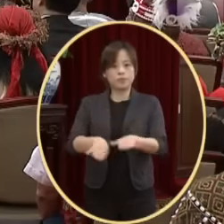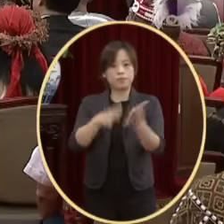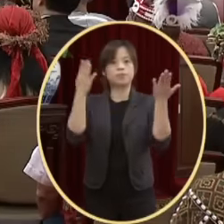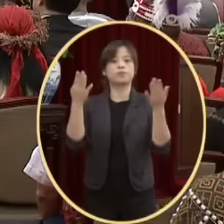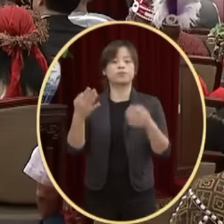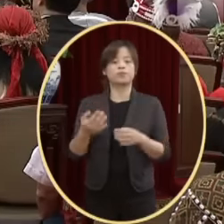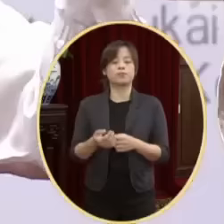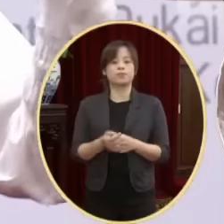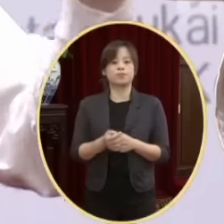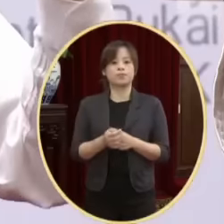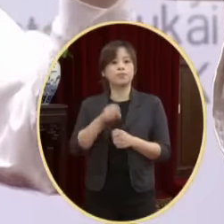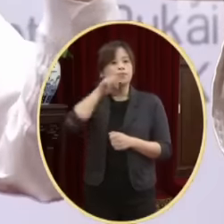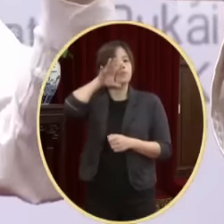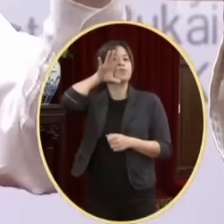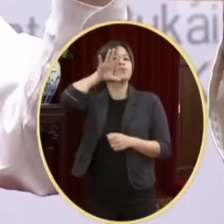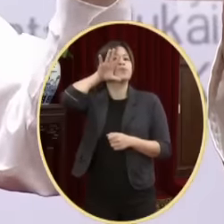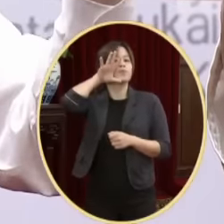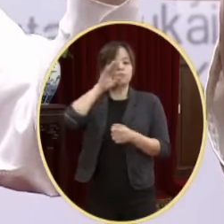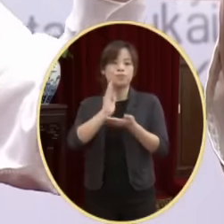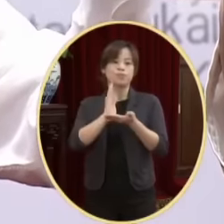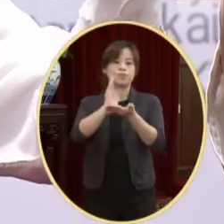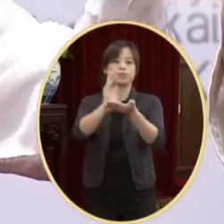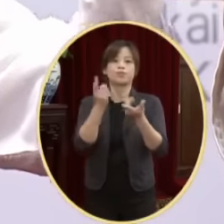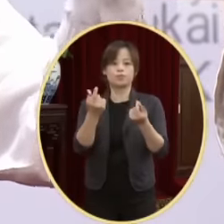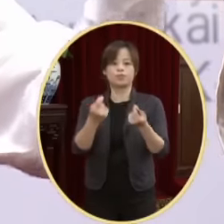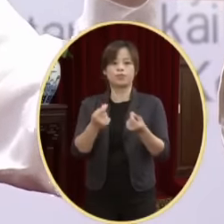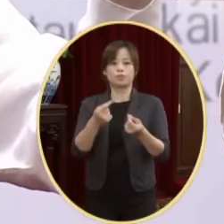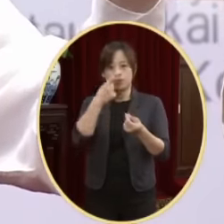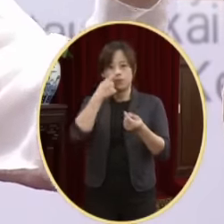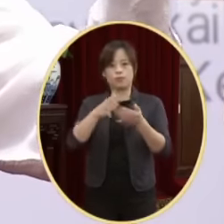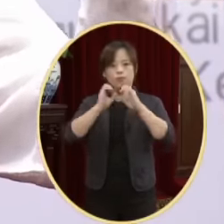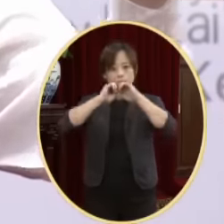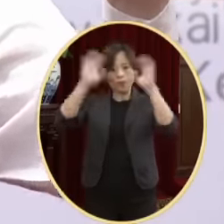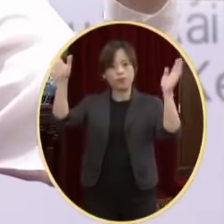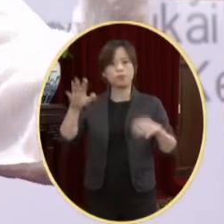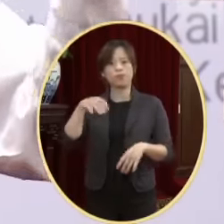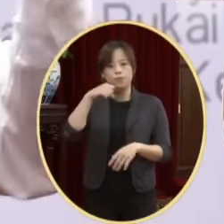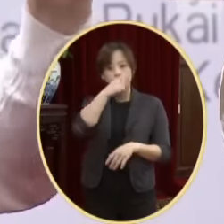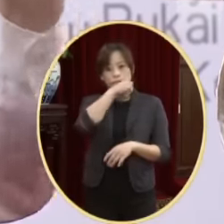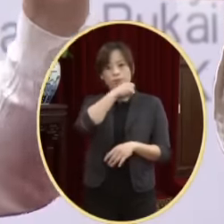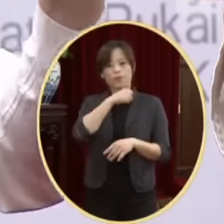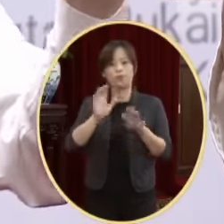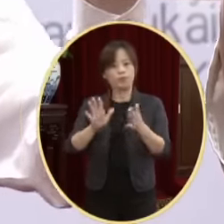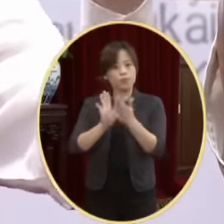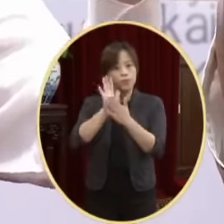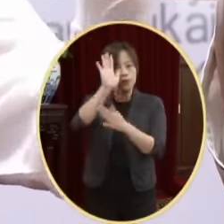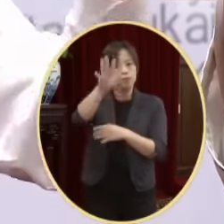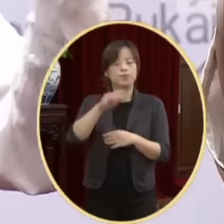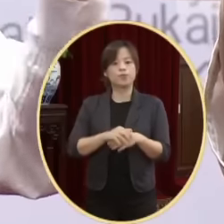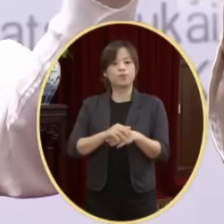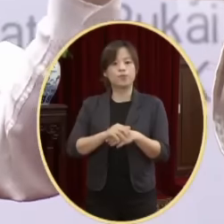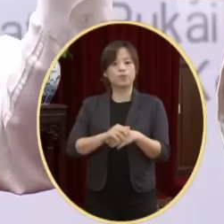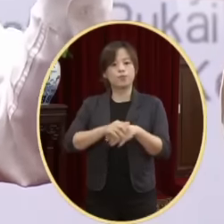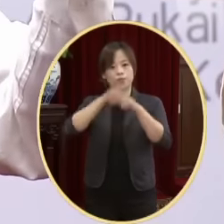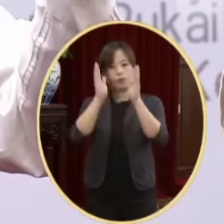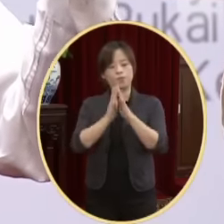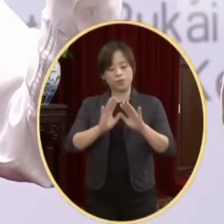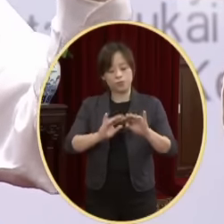始荣耀起航，我要宣告台湾今天以后这块土